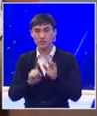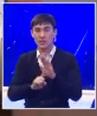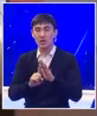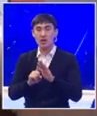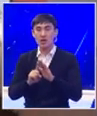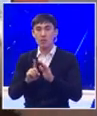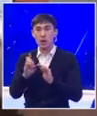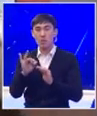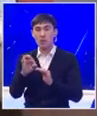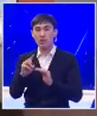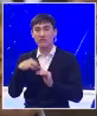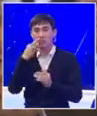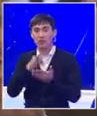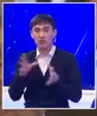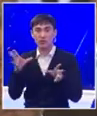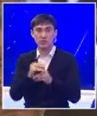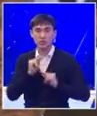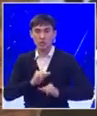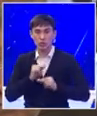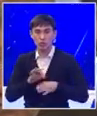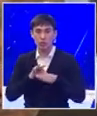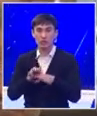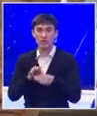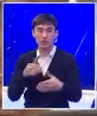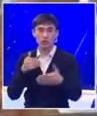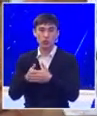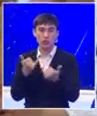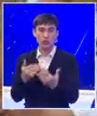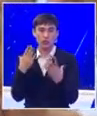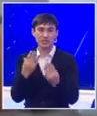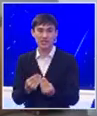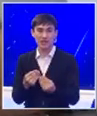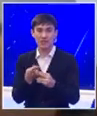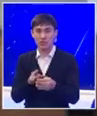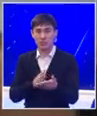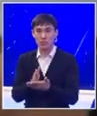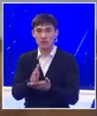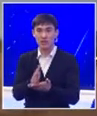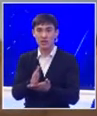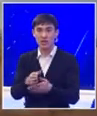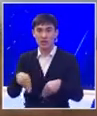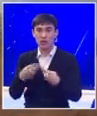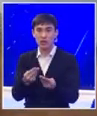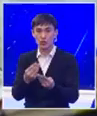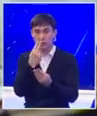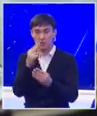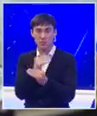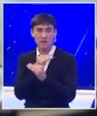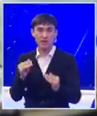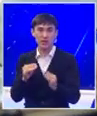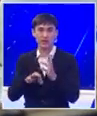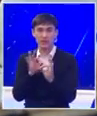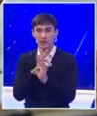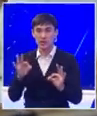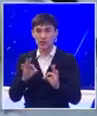махамбетов отметил что совместная работа проведена я до сегодняшнего дня в этом направлении дает видимый эффект примером